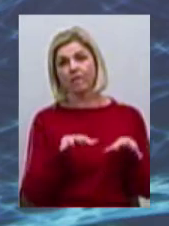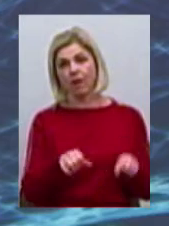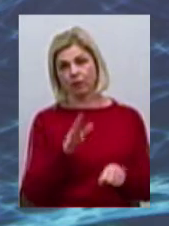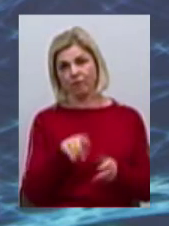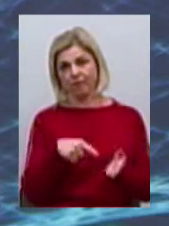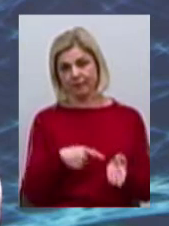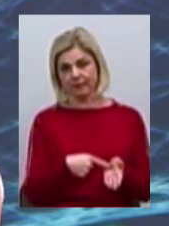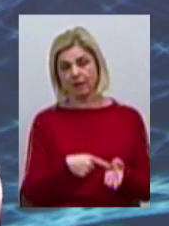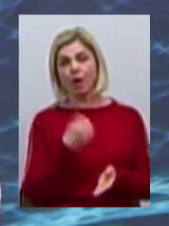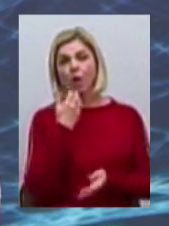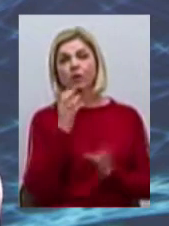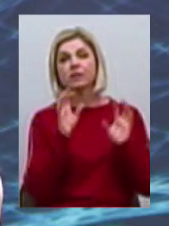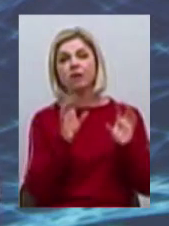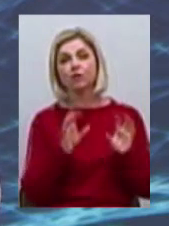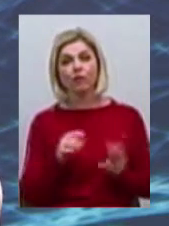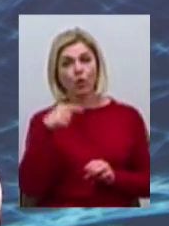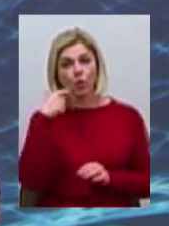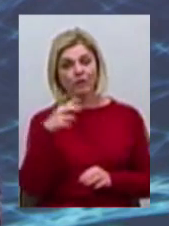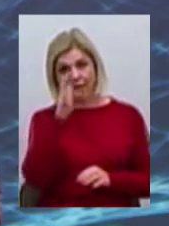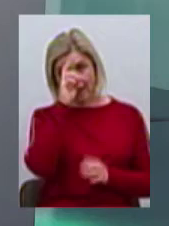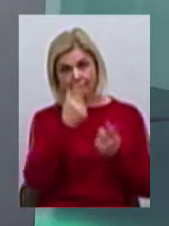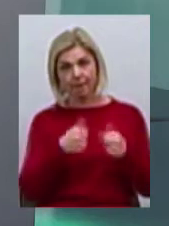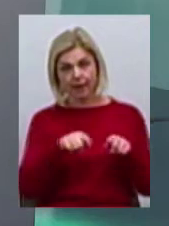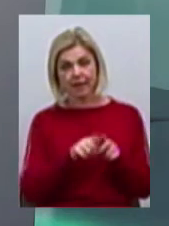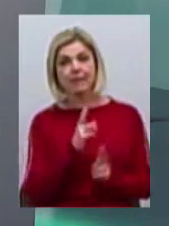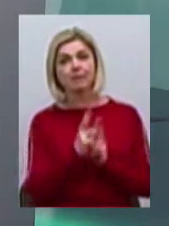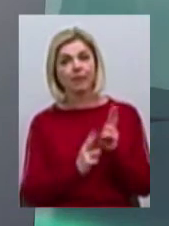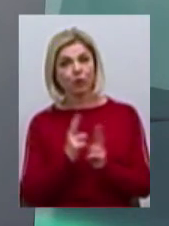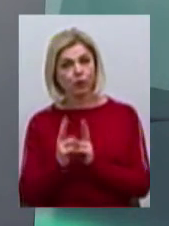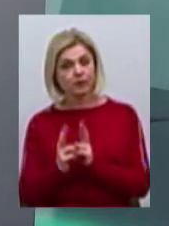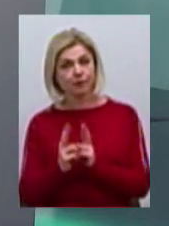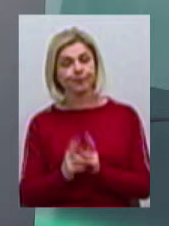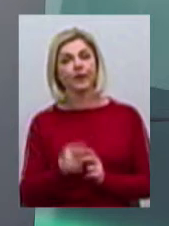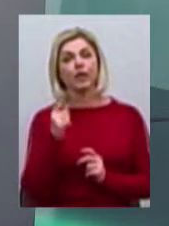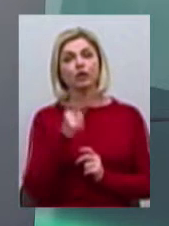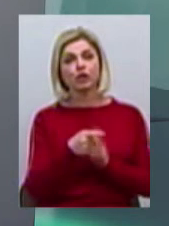Але коли законодавство Російської імперії змінюється,